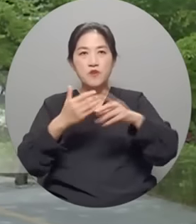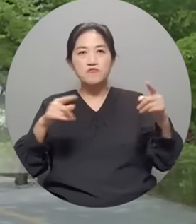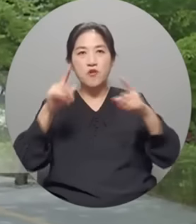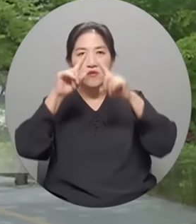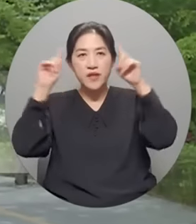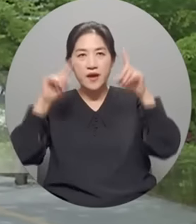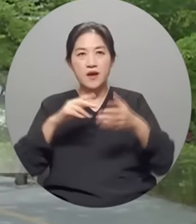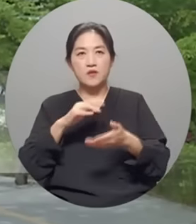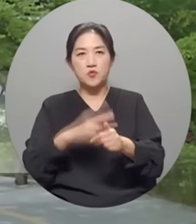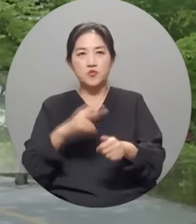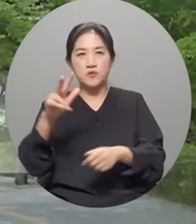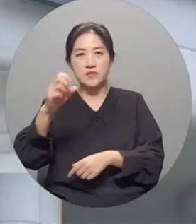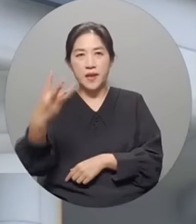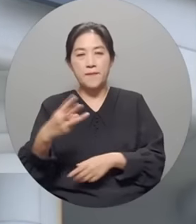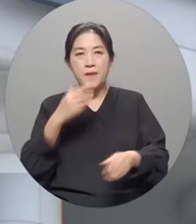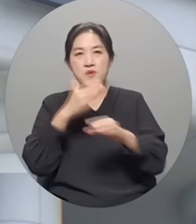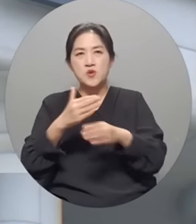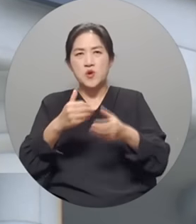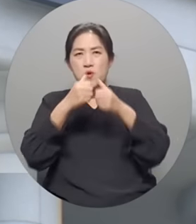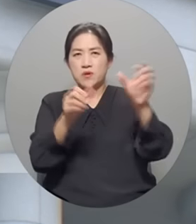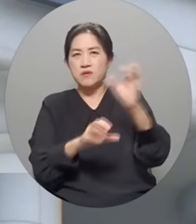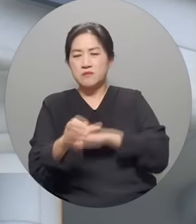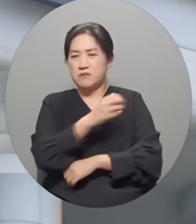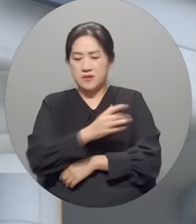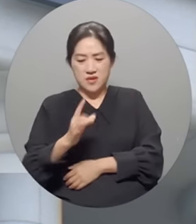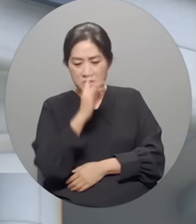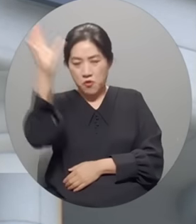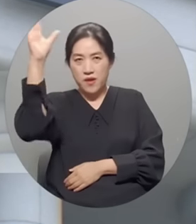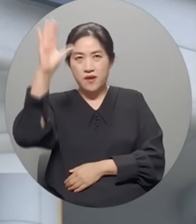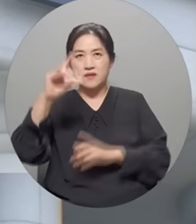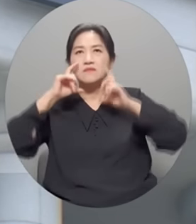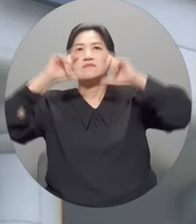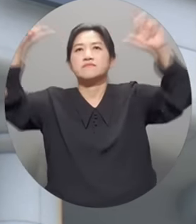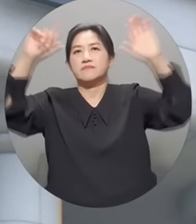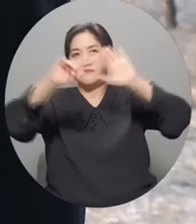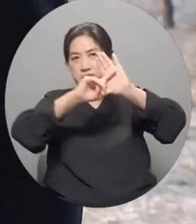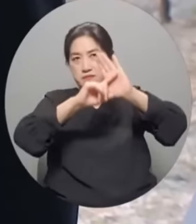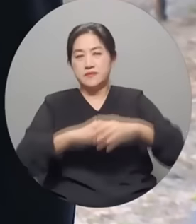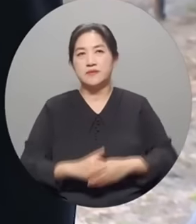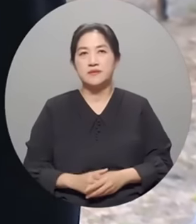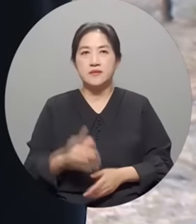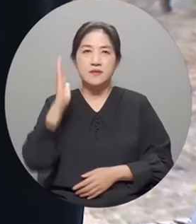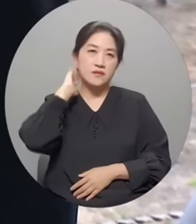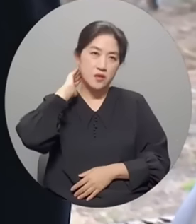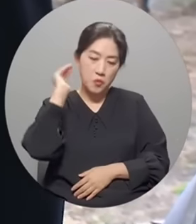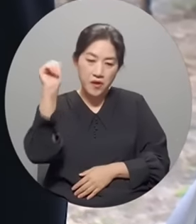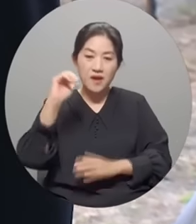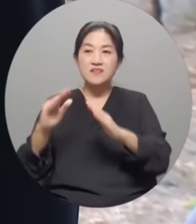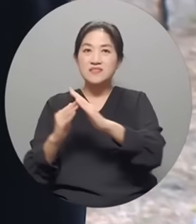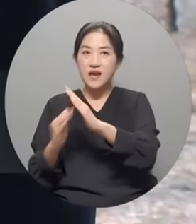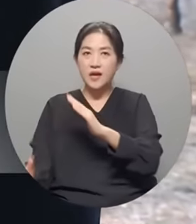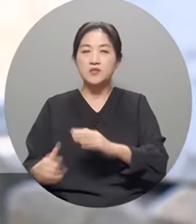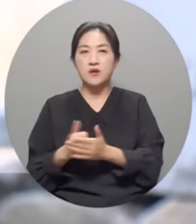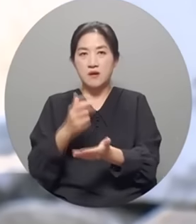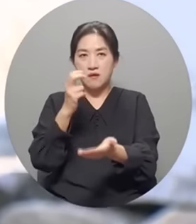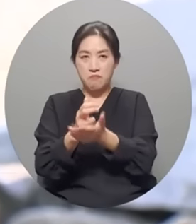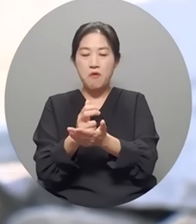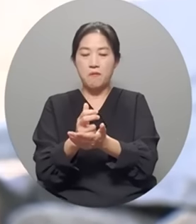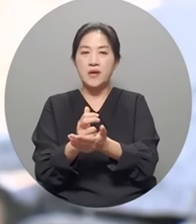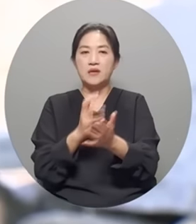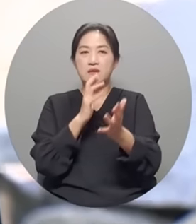73명은 민주주의 훼손을 더는 용납할 수 없다는 시국 선언문을 냈습니다. 대통령과 그 가족이 사법체계의